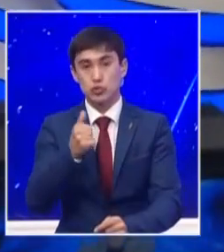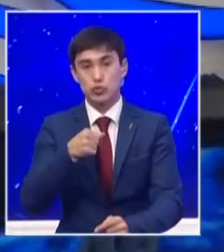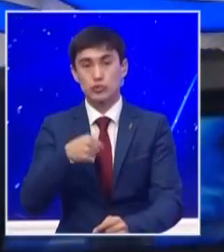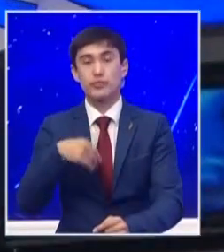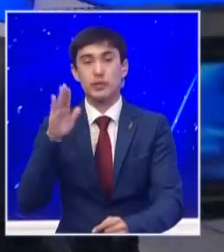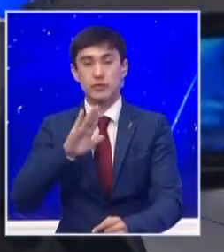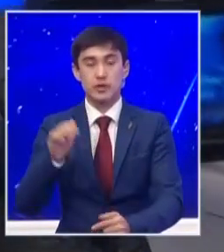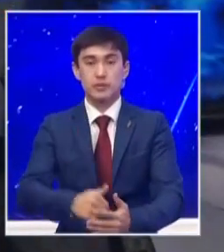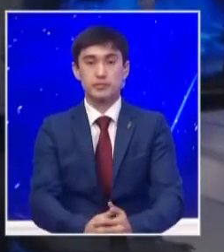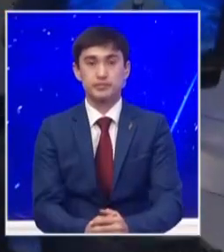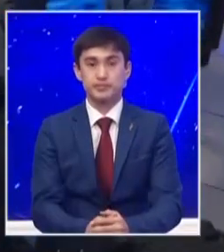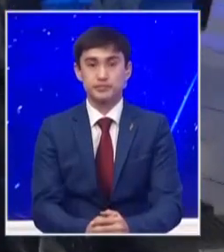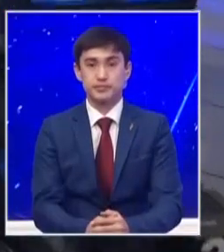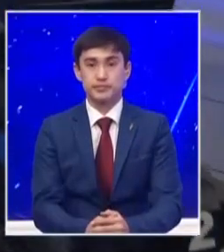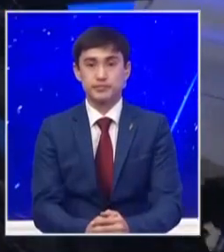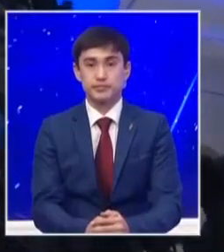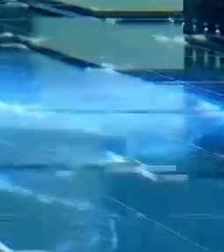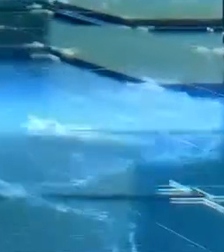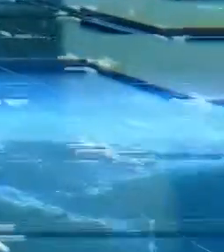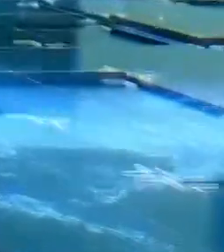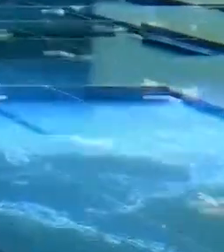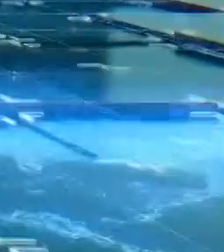предсказания до